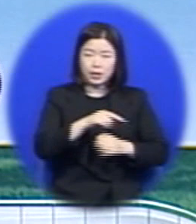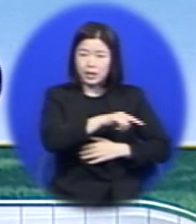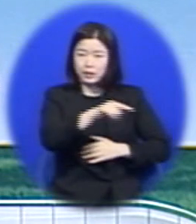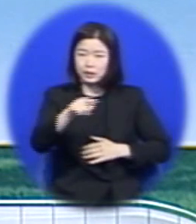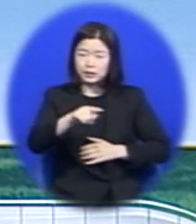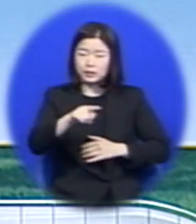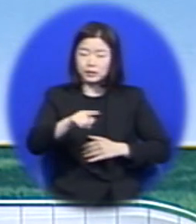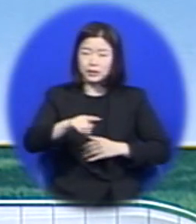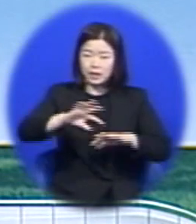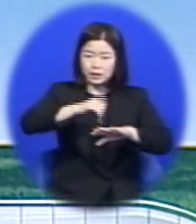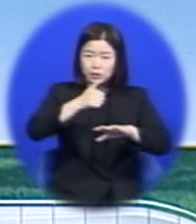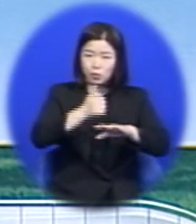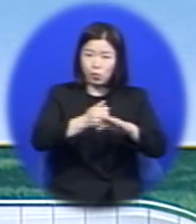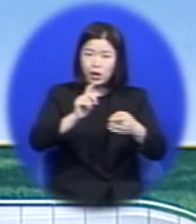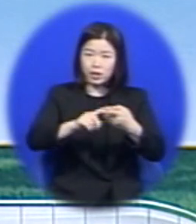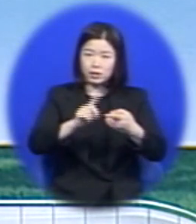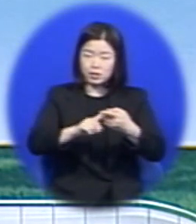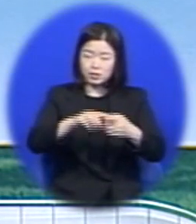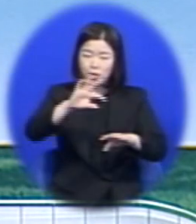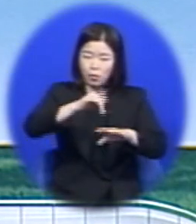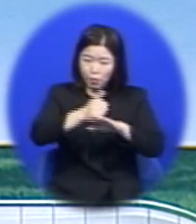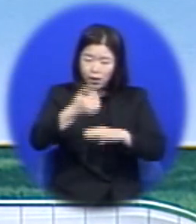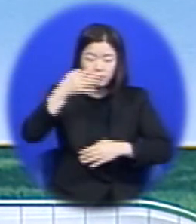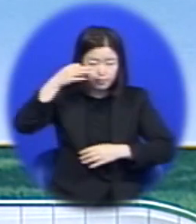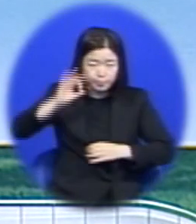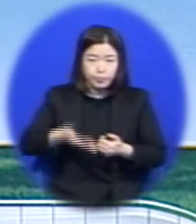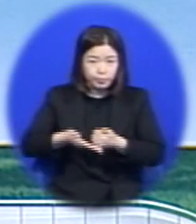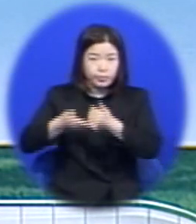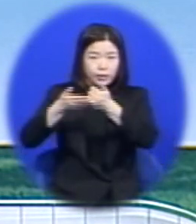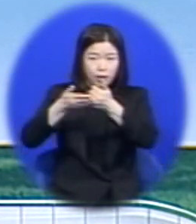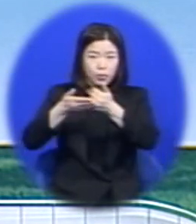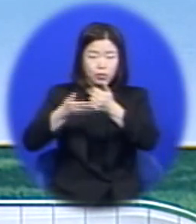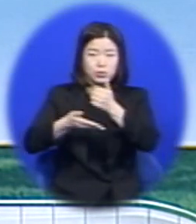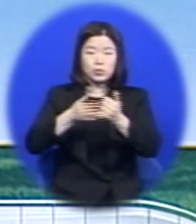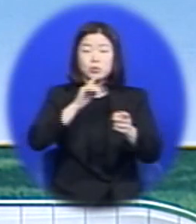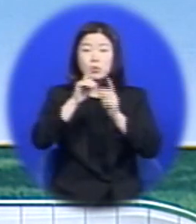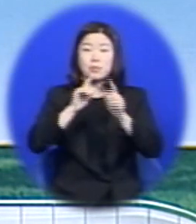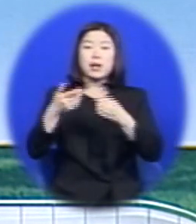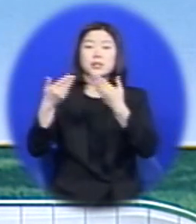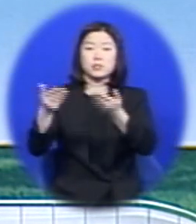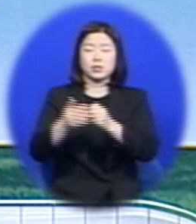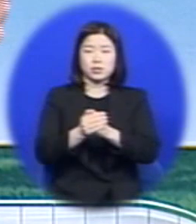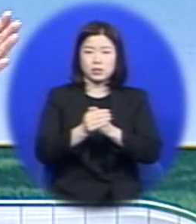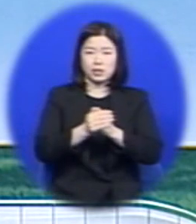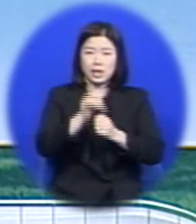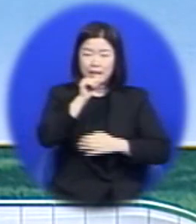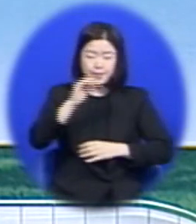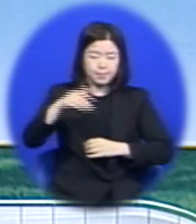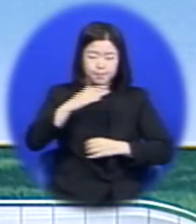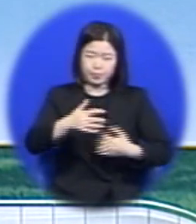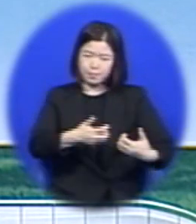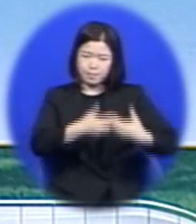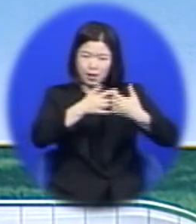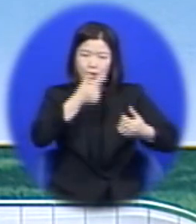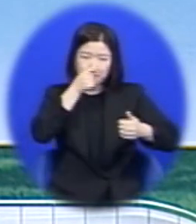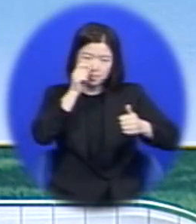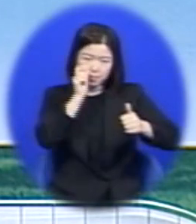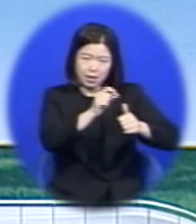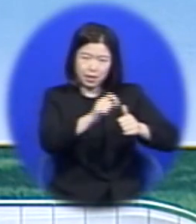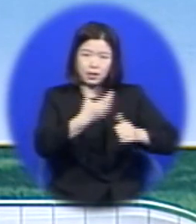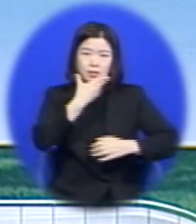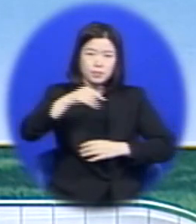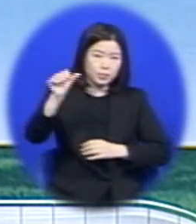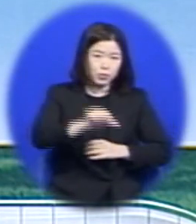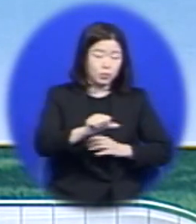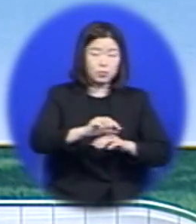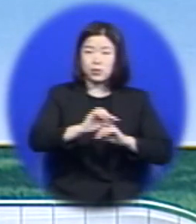그들은 느부갓네살 왕을 왕으로 인정하고 존중이 말했습니다. 절대로 대항하거나 모욕하거나 저주하거나